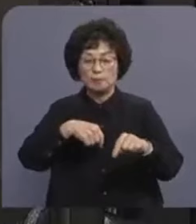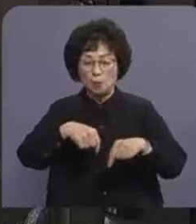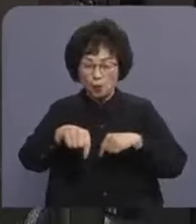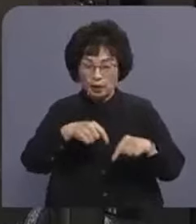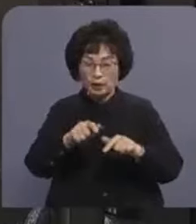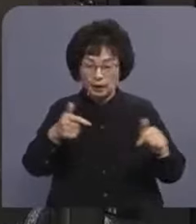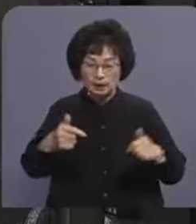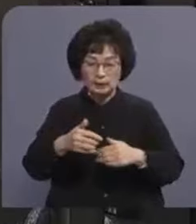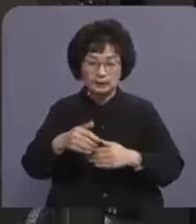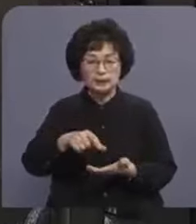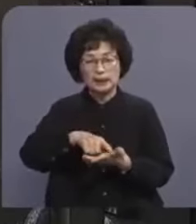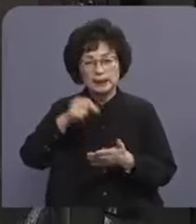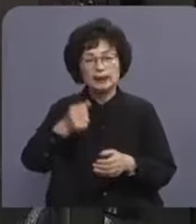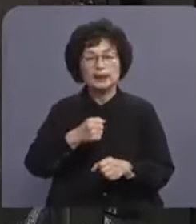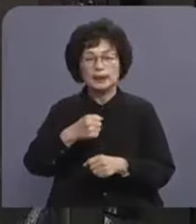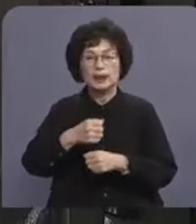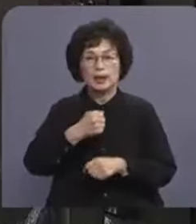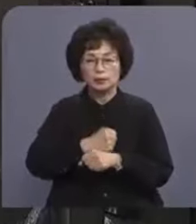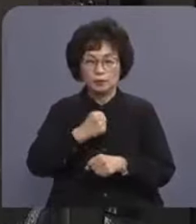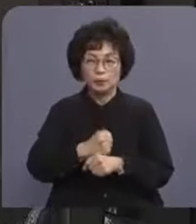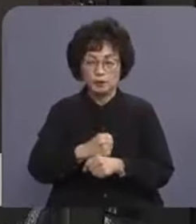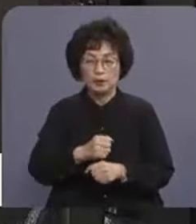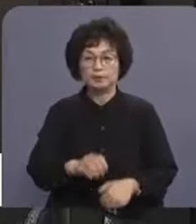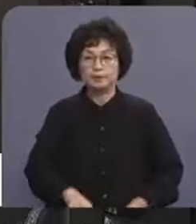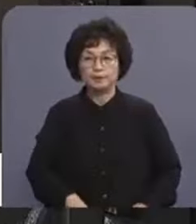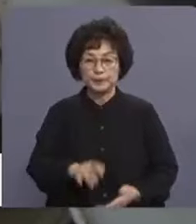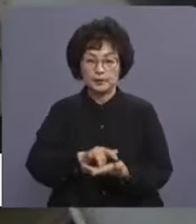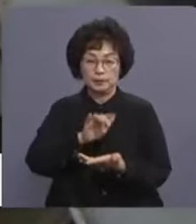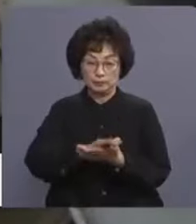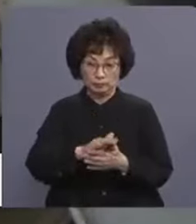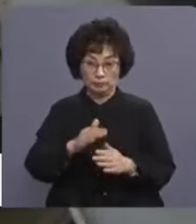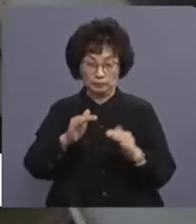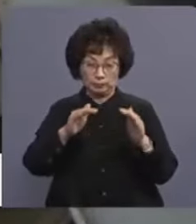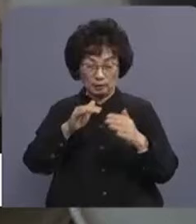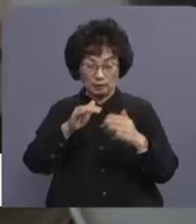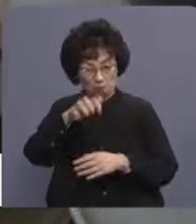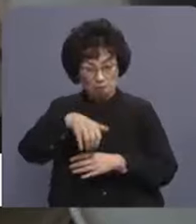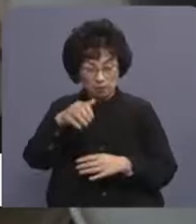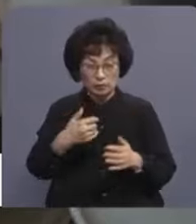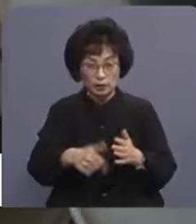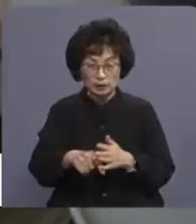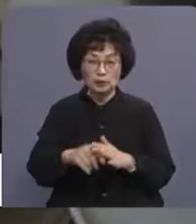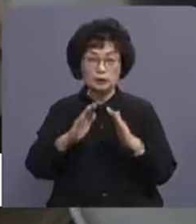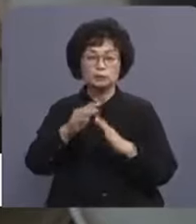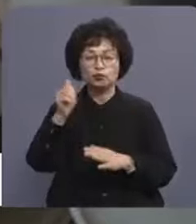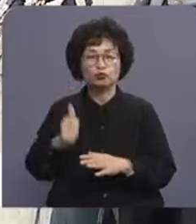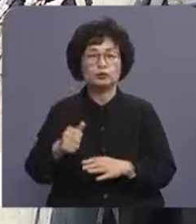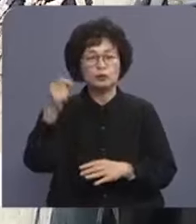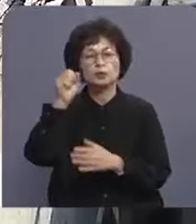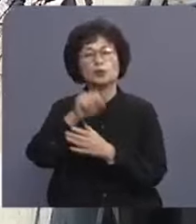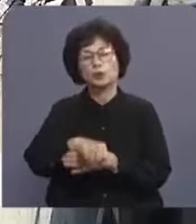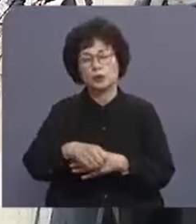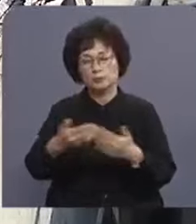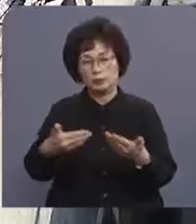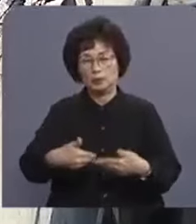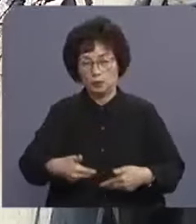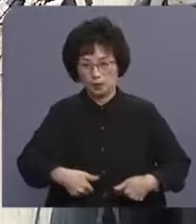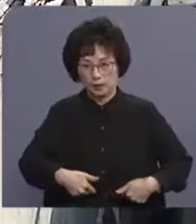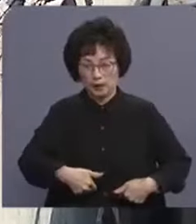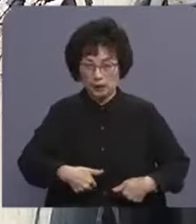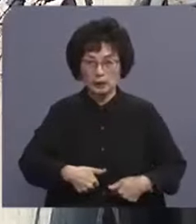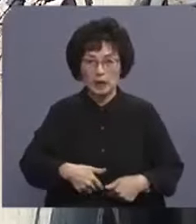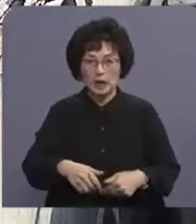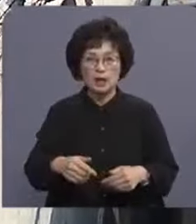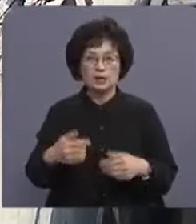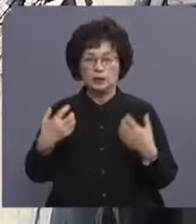방침입니다. 다만 빈집 철거나 정비를 위해선 집주인의 동의 등 소유권 문제가 큰 걸림돌인 만큼 지자체의 빈집 관리